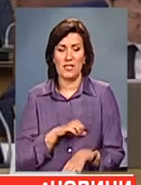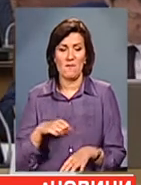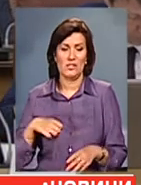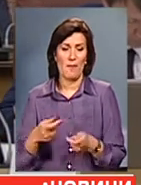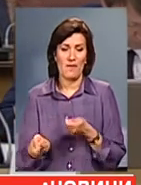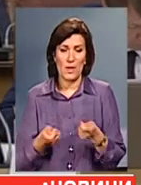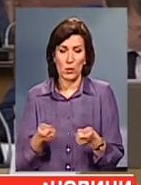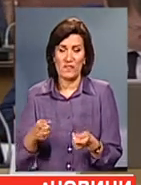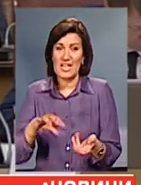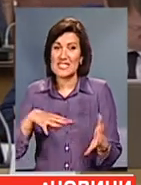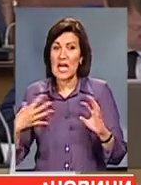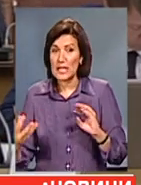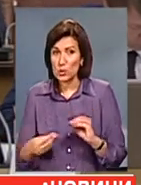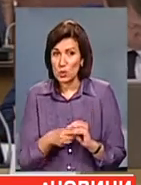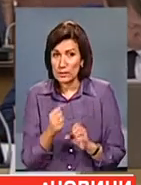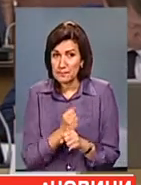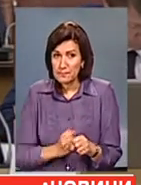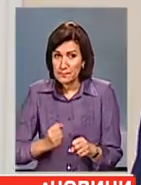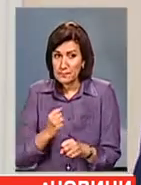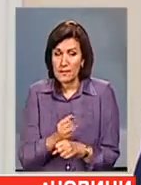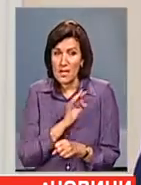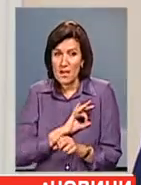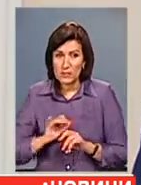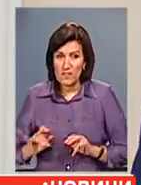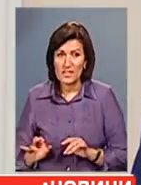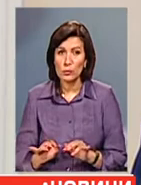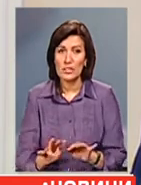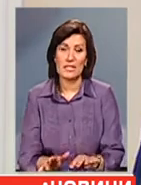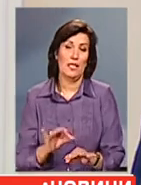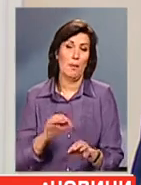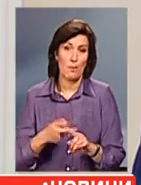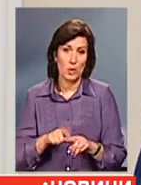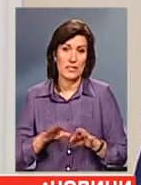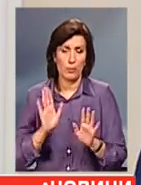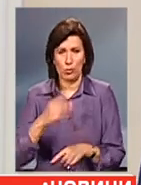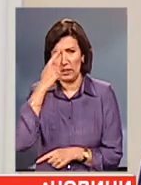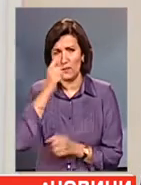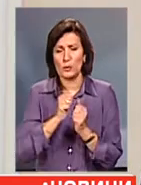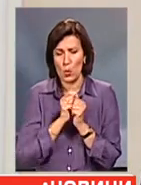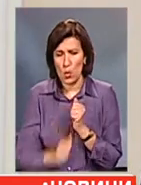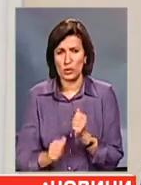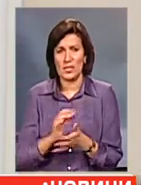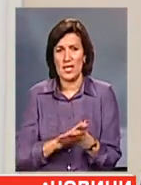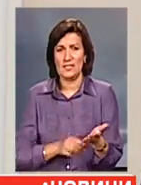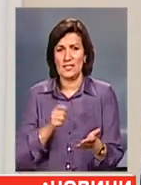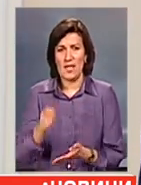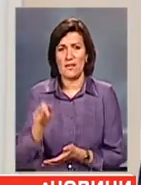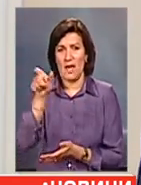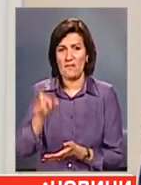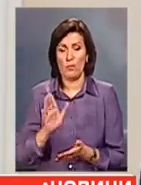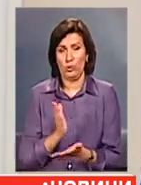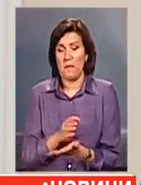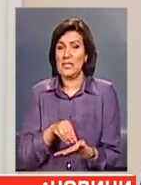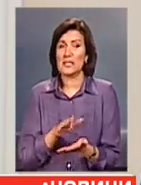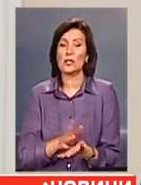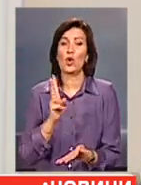самоврядування. За результатами обробки вживатимуться дії, і про ці дії буде інформуватися кожен заявник, тому що ми будемо мати